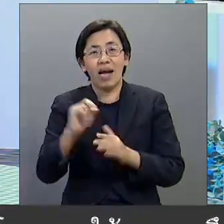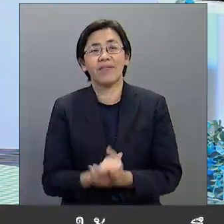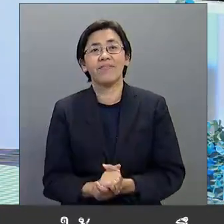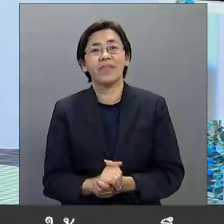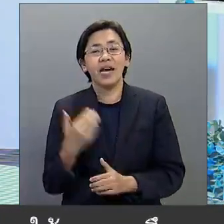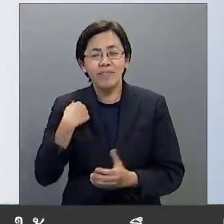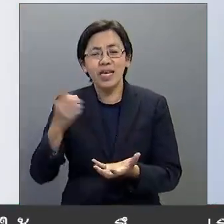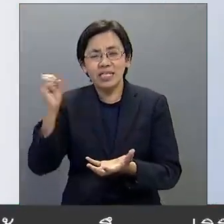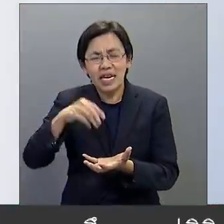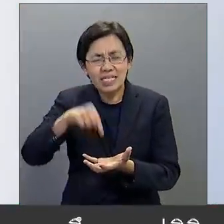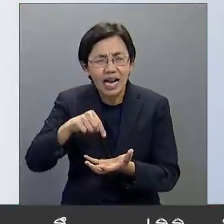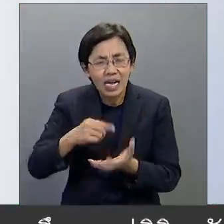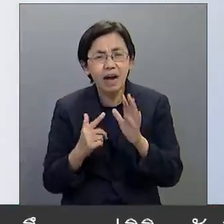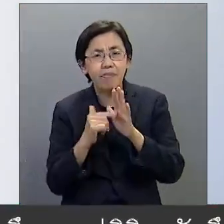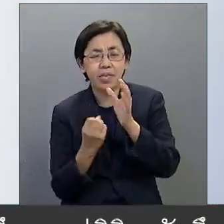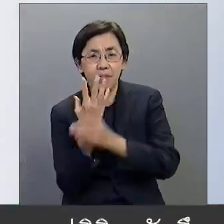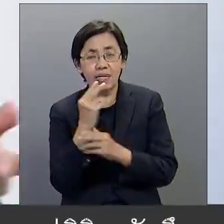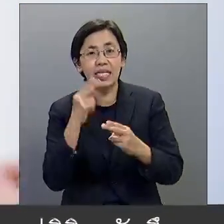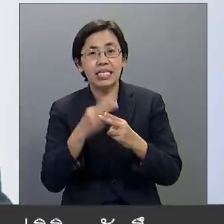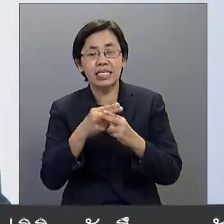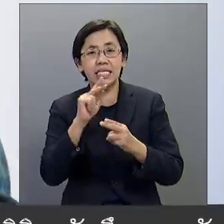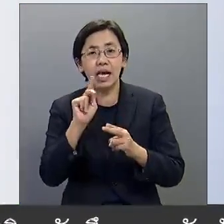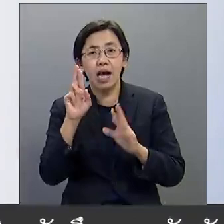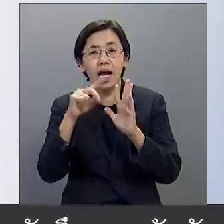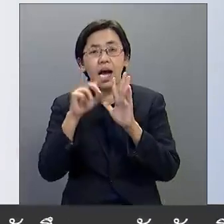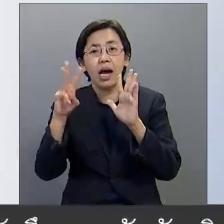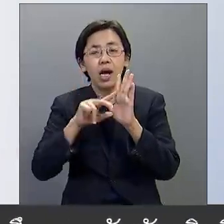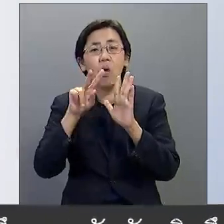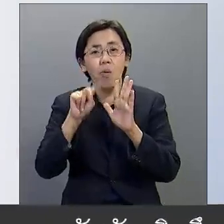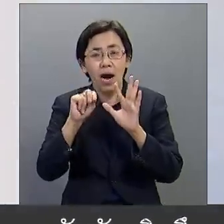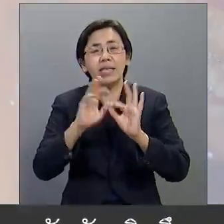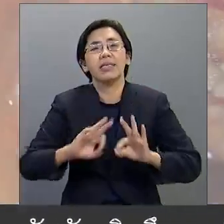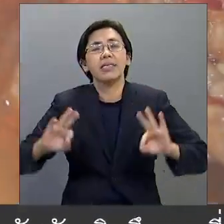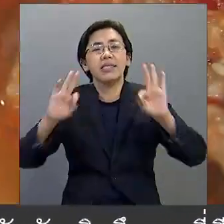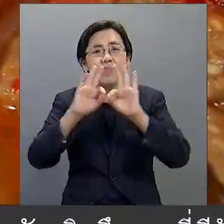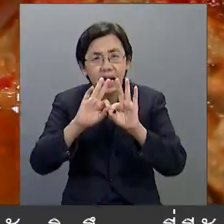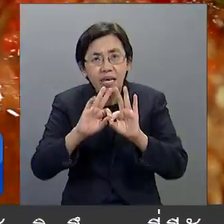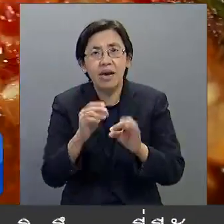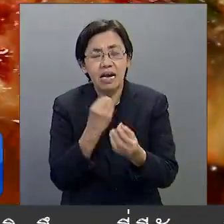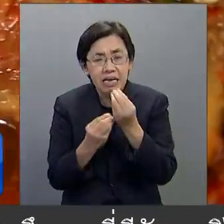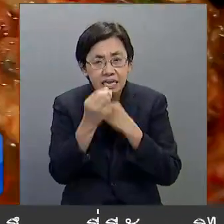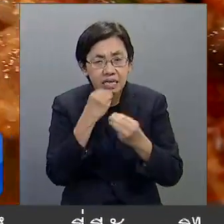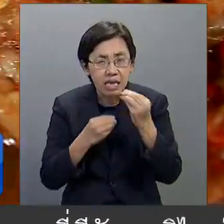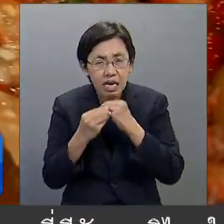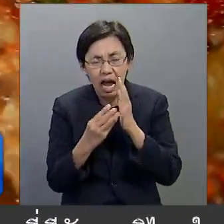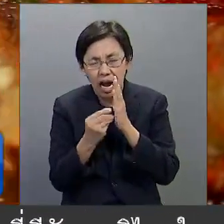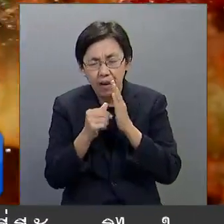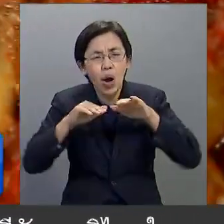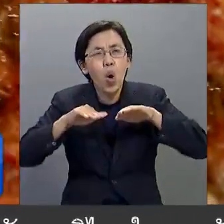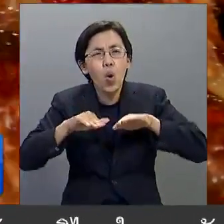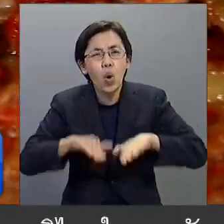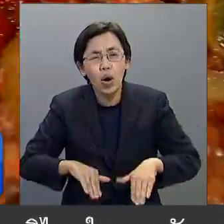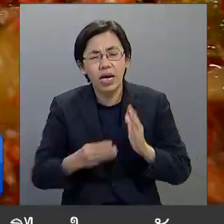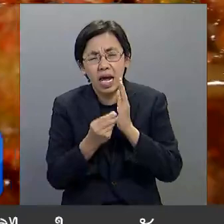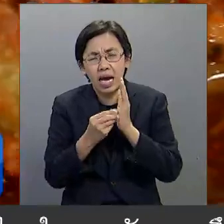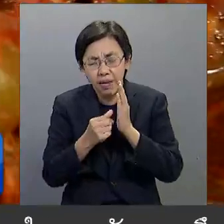มันมีส่วนผสมของกระวานไอ้เจ้ากระวานเนี่ยมันมีสารสำคัญในกลุ่มโพลีฟีนอลที่ช่วยในการลดไขมันนะครับไ